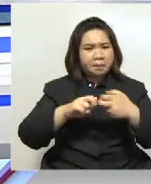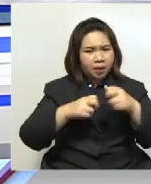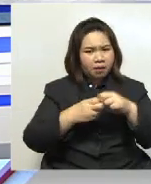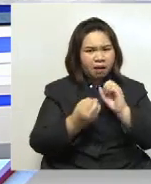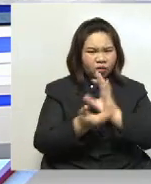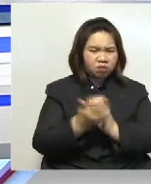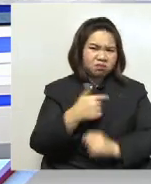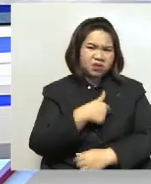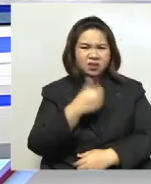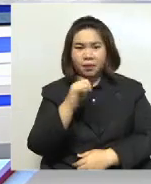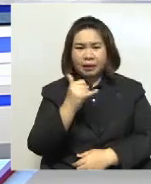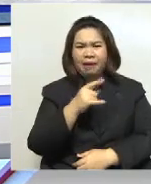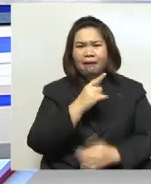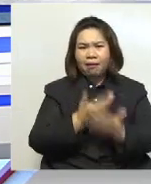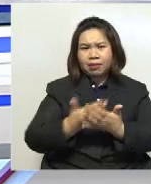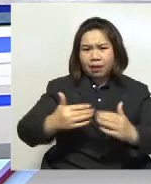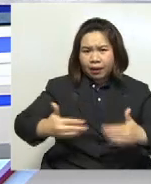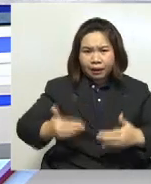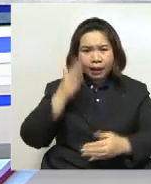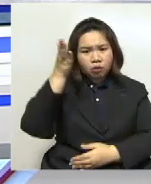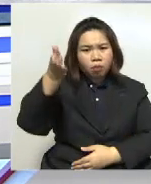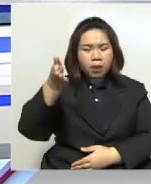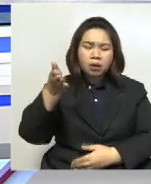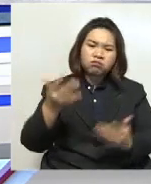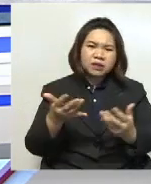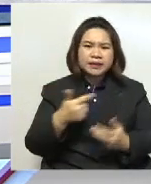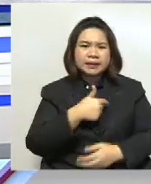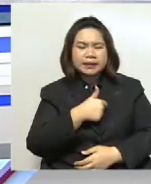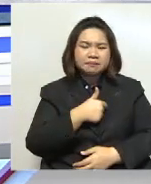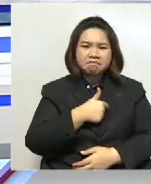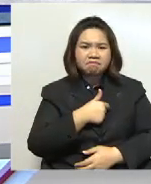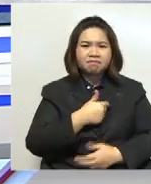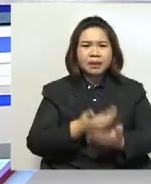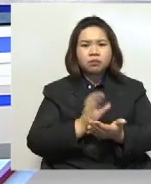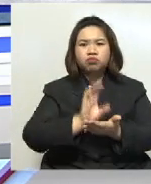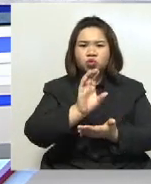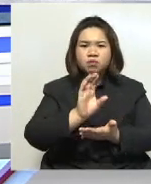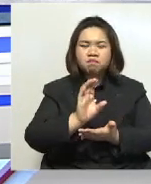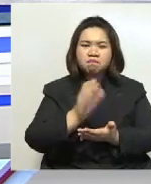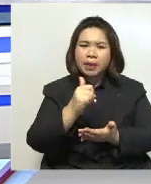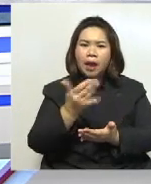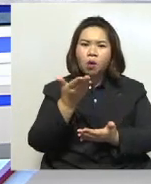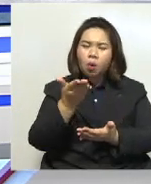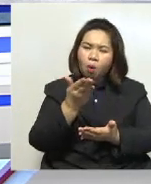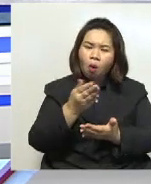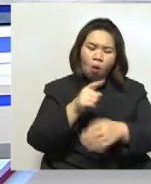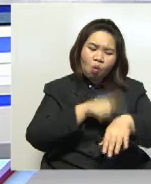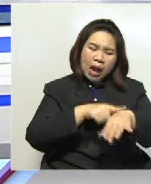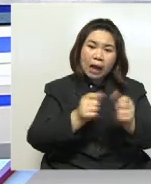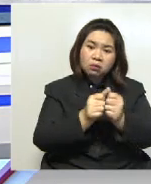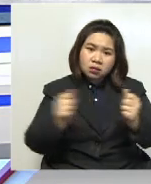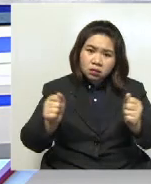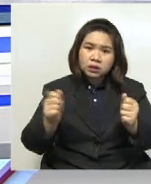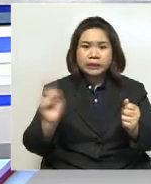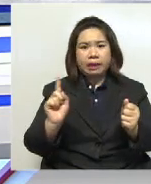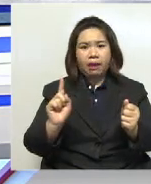ทบแล้วก็ไม่มั่นใจเรื่องของรายได้ในอนาคตก็เลยทำให้ไม่กล้าลงทุนอาจจะขอผ่อนผันหรือว่าขยายระยะ